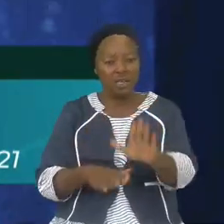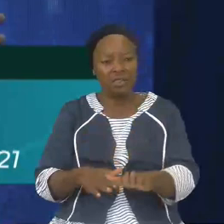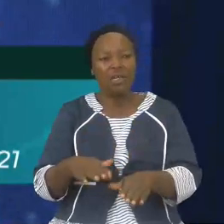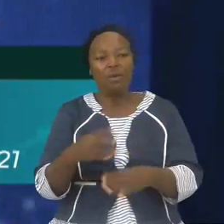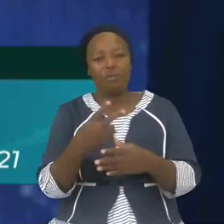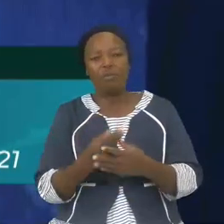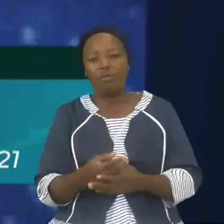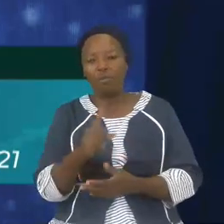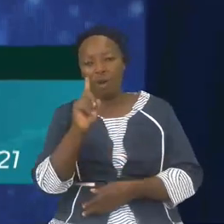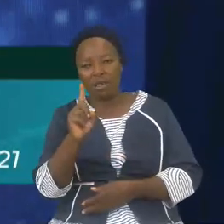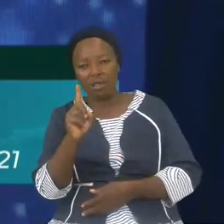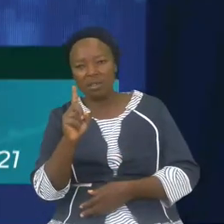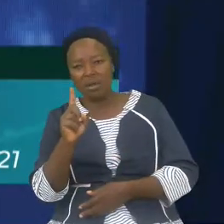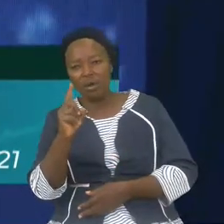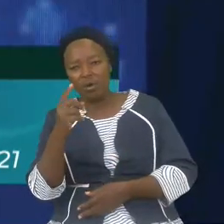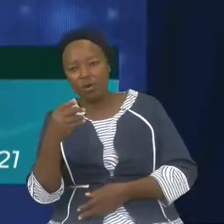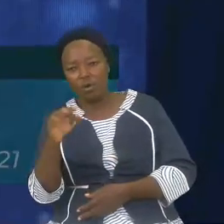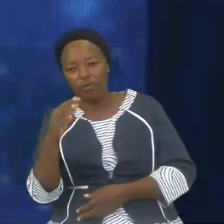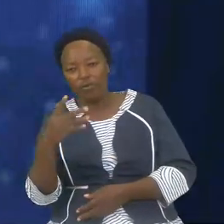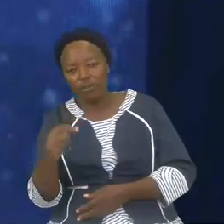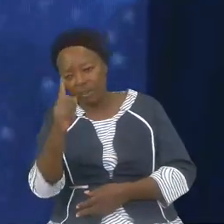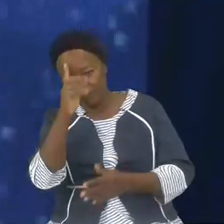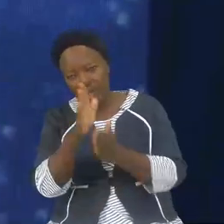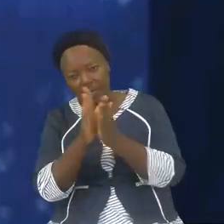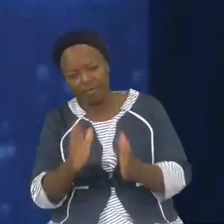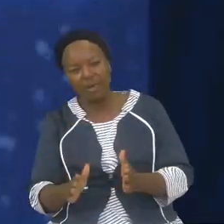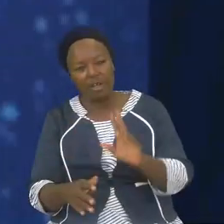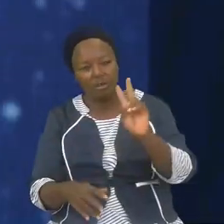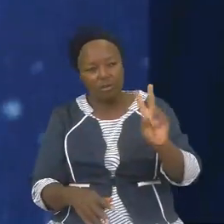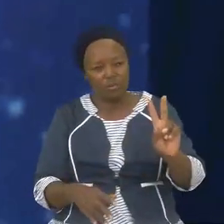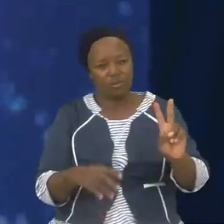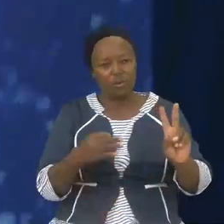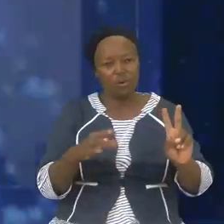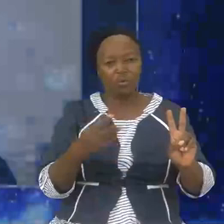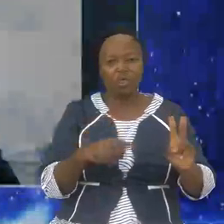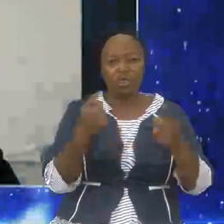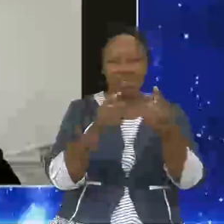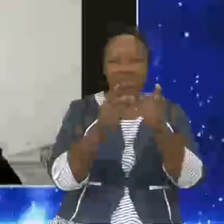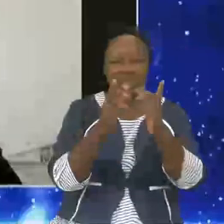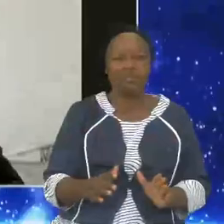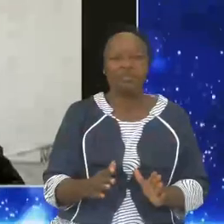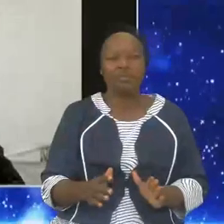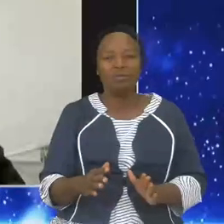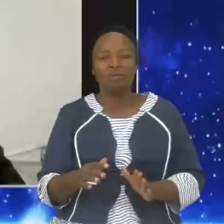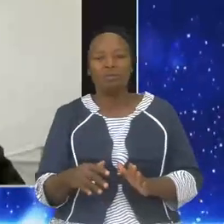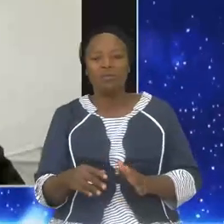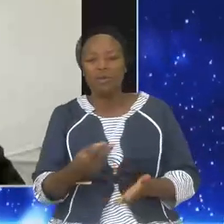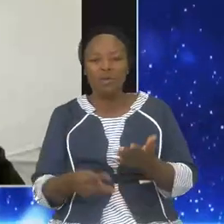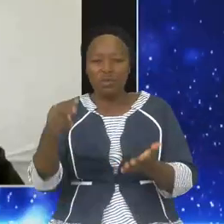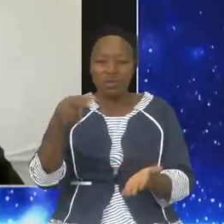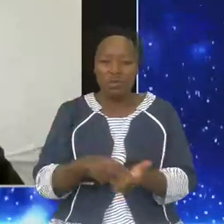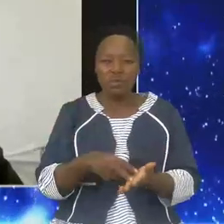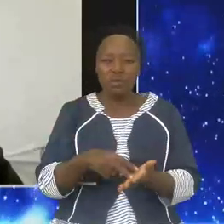15. Ayant Dieu cette espérance, comme ils l'ont eux-mêmes, qu'il y aura une résurrection des justes et des